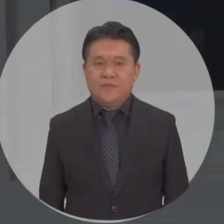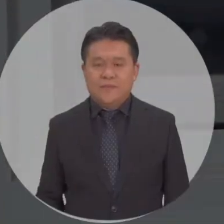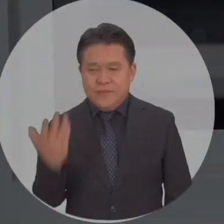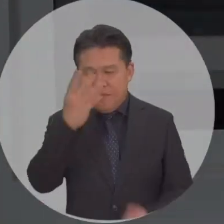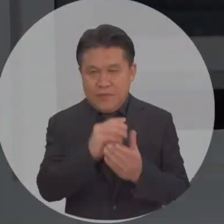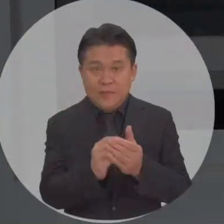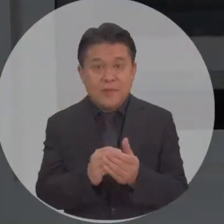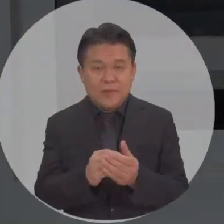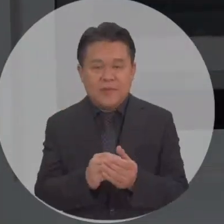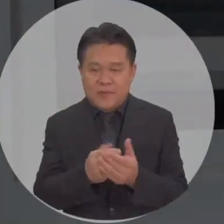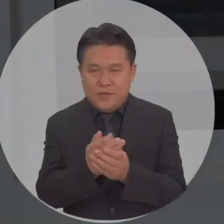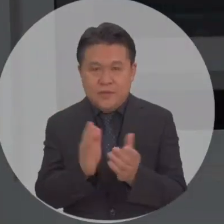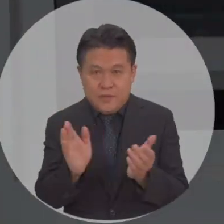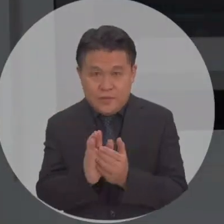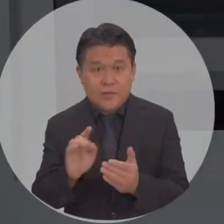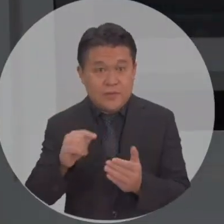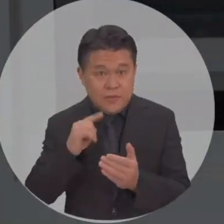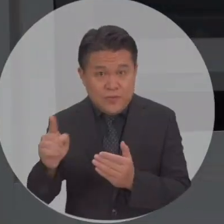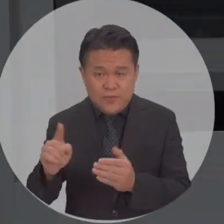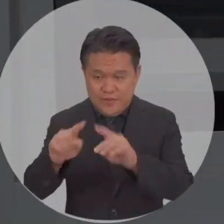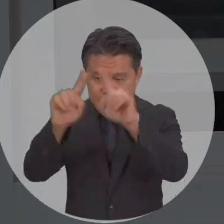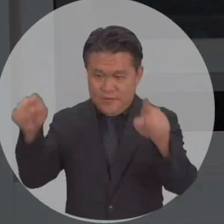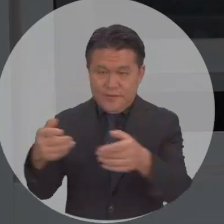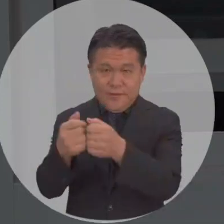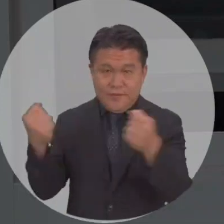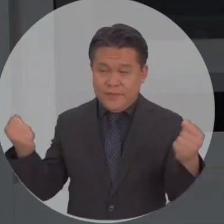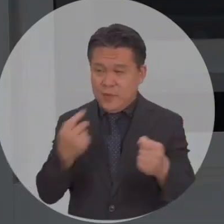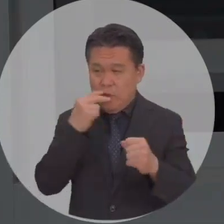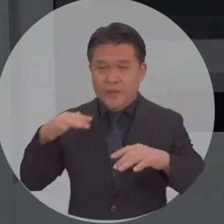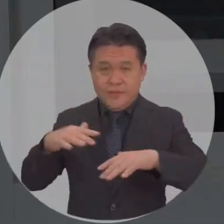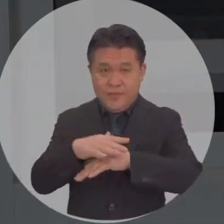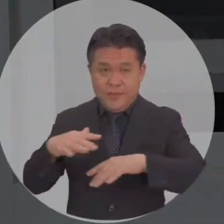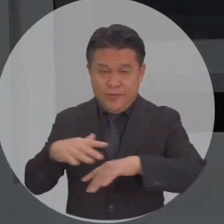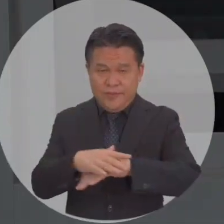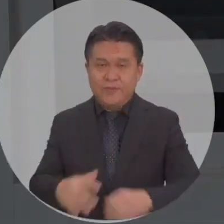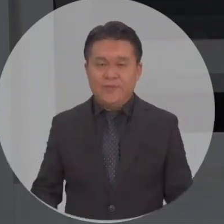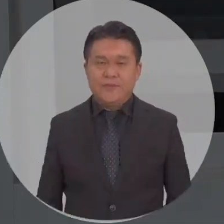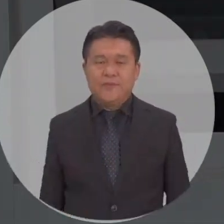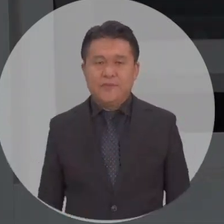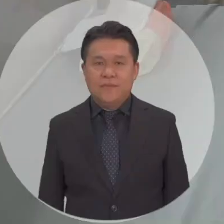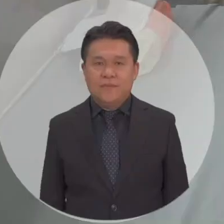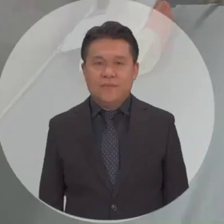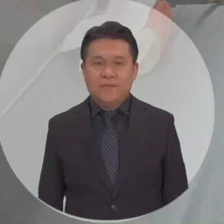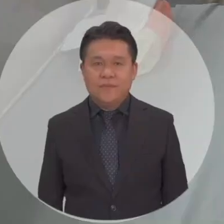배설물을 처리하고 손을 씻은 후 창문을 열어 환기시킵니다.